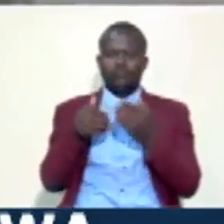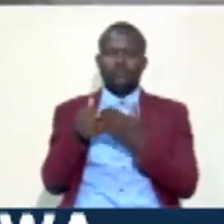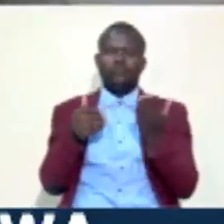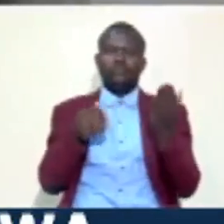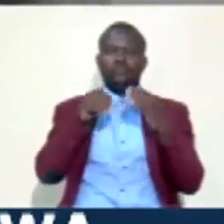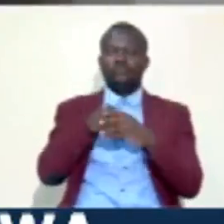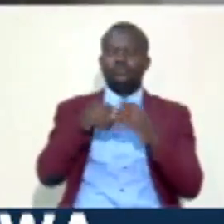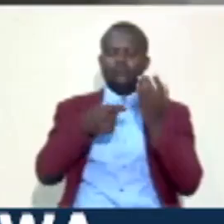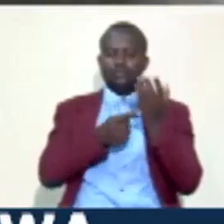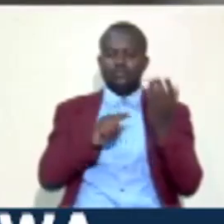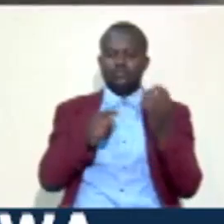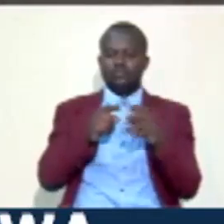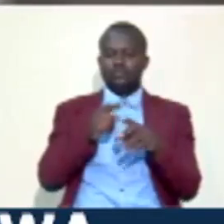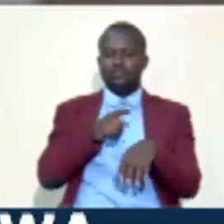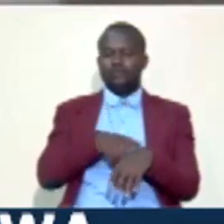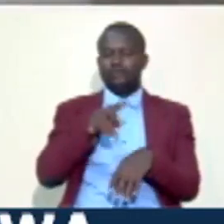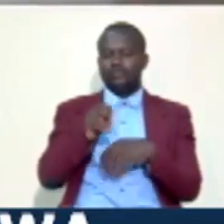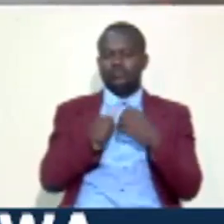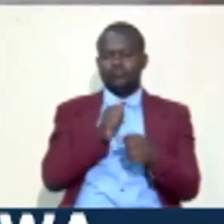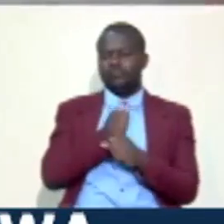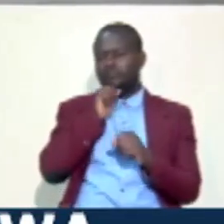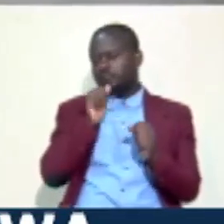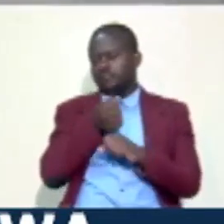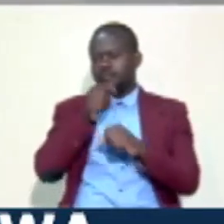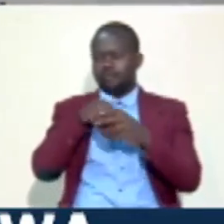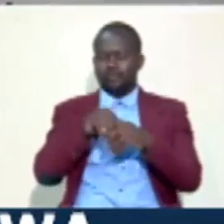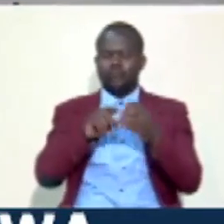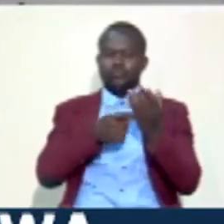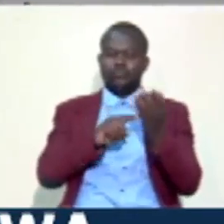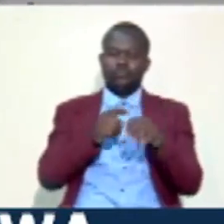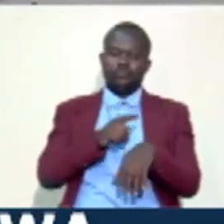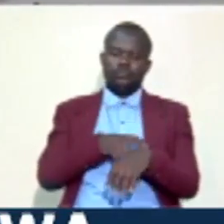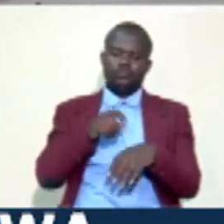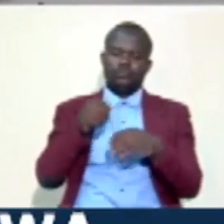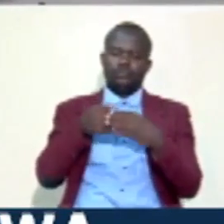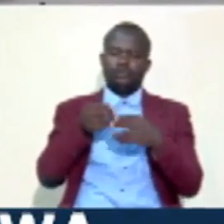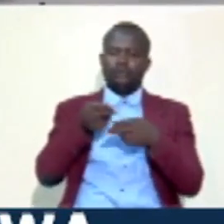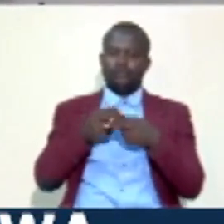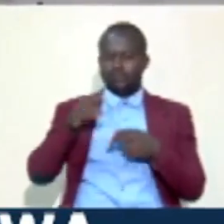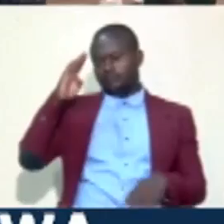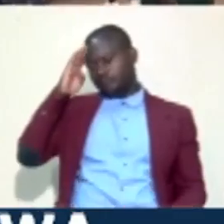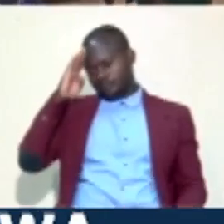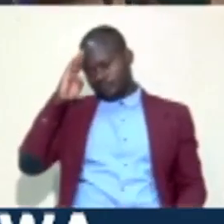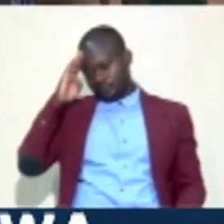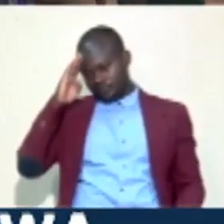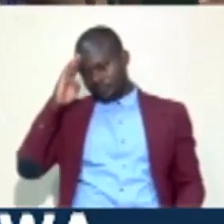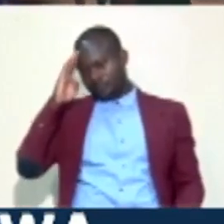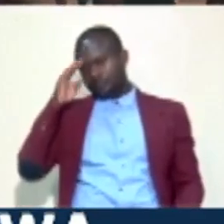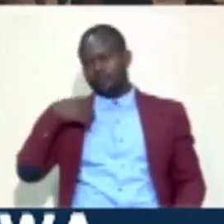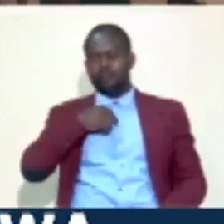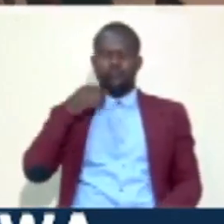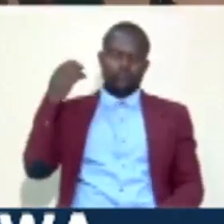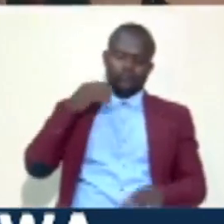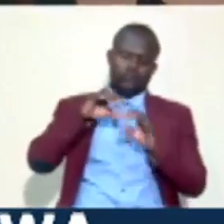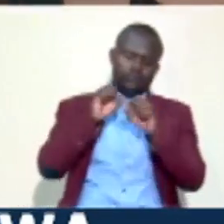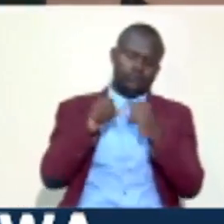muri kontorori inshuro ebyiri mu mwaka. Ushobora kujya muri kontorori tekinike ufite ideni rya polisi. Imodoka yanjye ubwo aheruka kuyifata bavuga